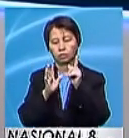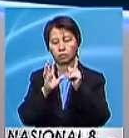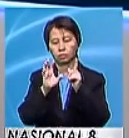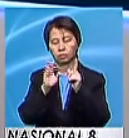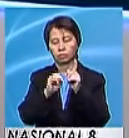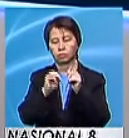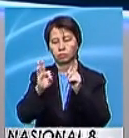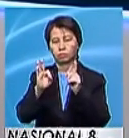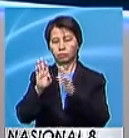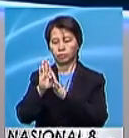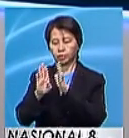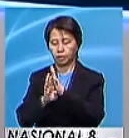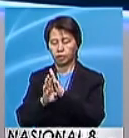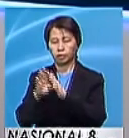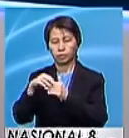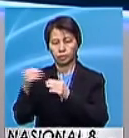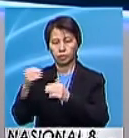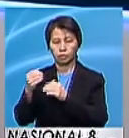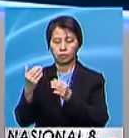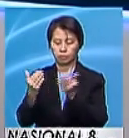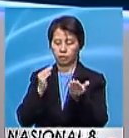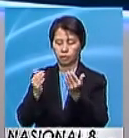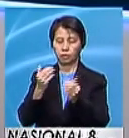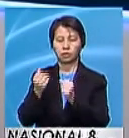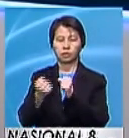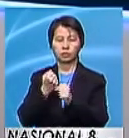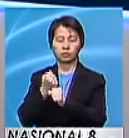RM109 bilion berbanding tahun sebelumnya.